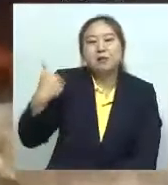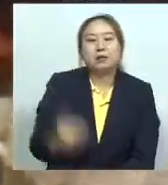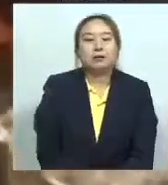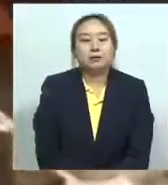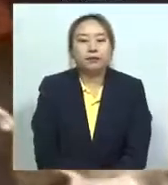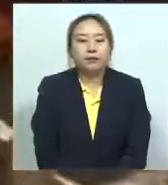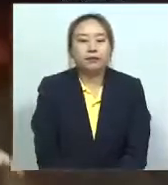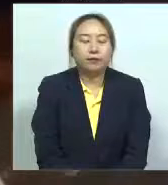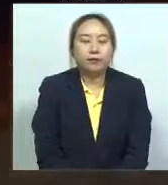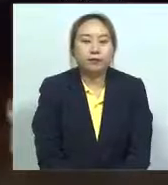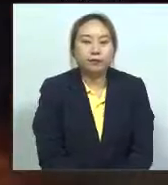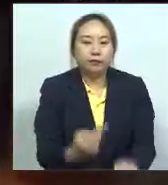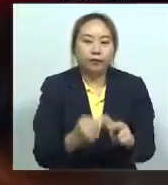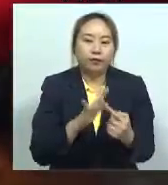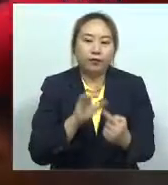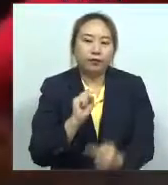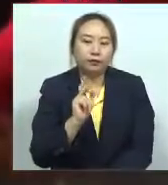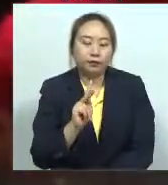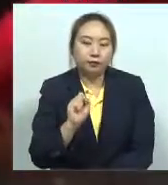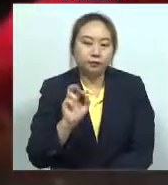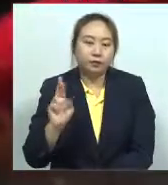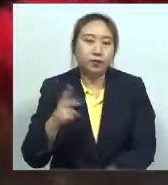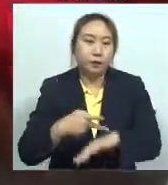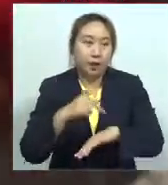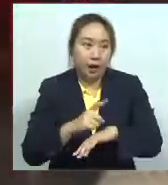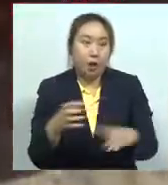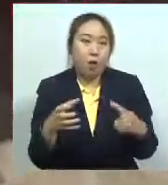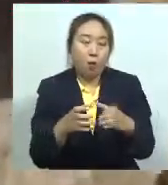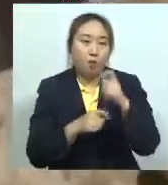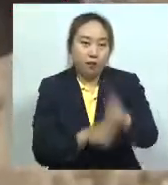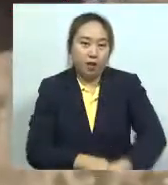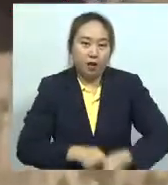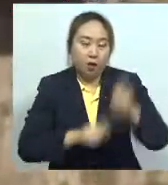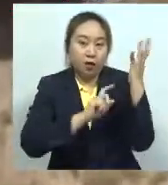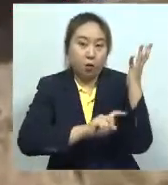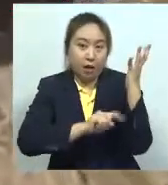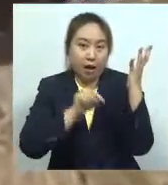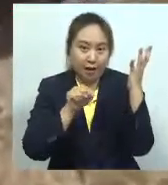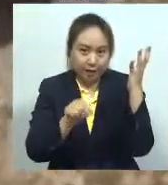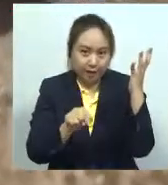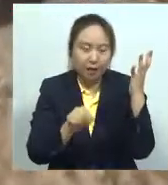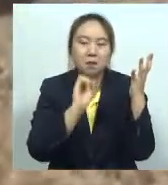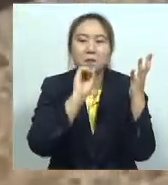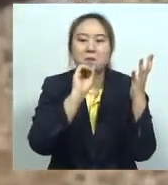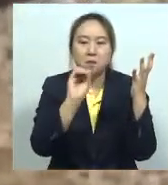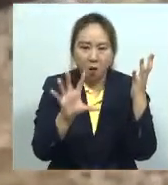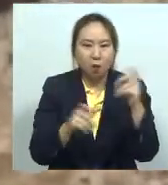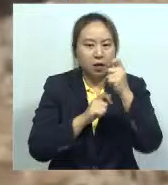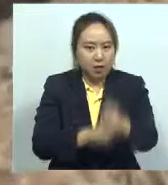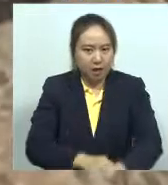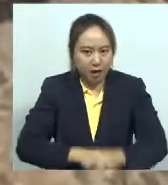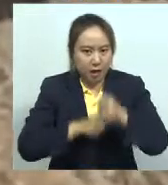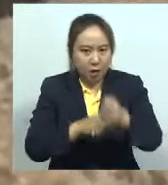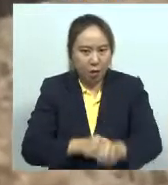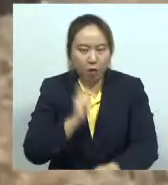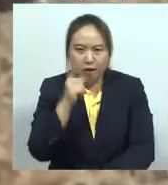ด้านนายเสกสรรบัวสดประธานกลุ่มสหกรณ์บุญทันยางพาราเกษตรจำกัดนะคะก็ยืนยันว่าเกษตรกรคนที่นำย